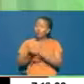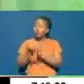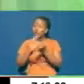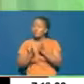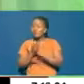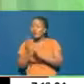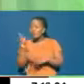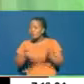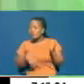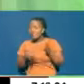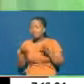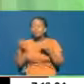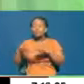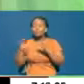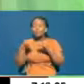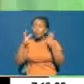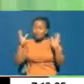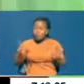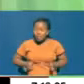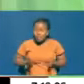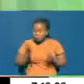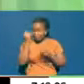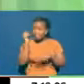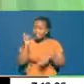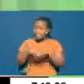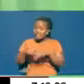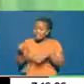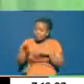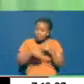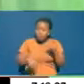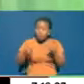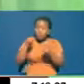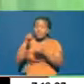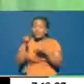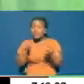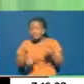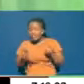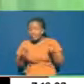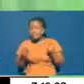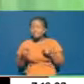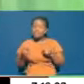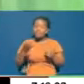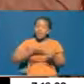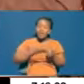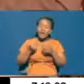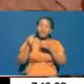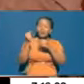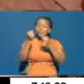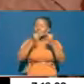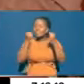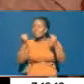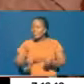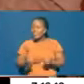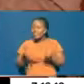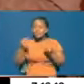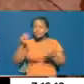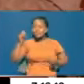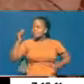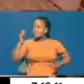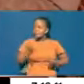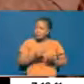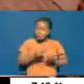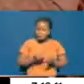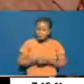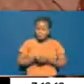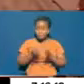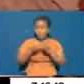losers because once we are divided, our strength is reduced. Naibu Rais, ambaye alikuwa